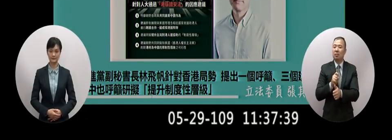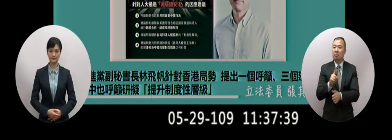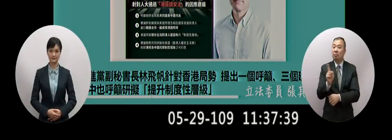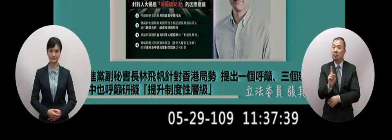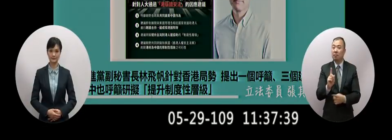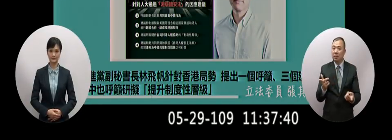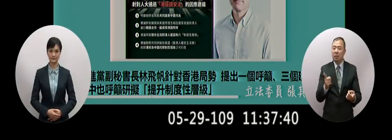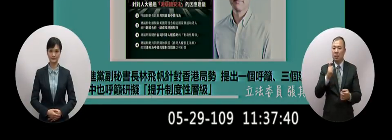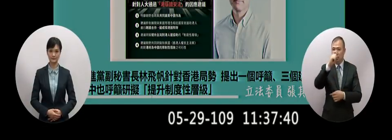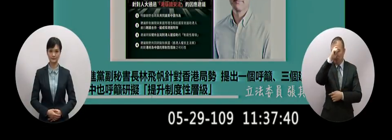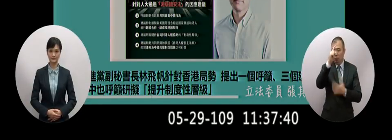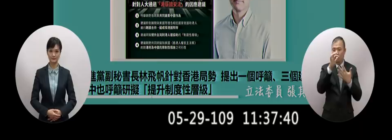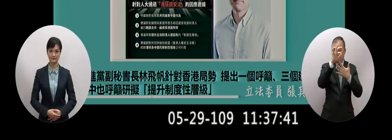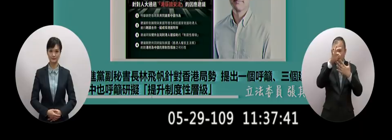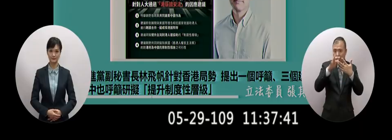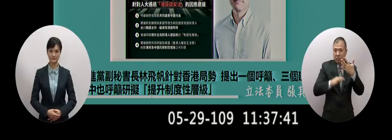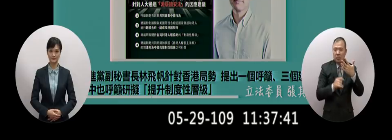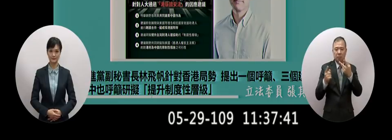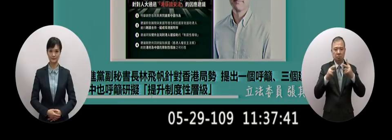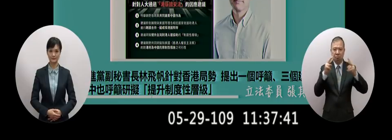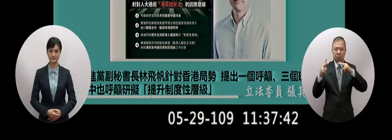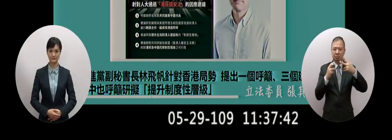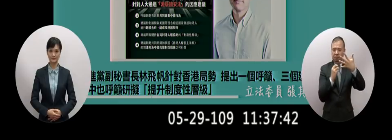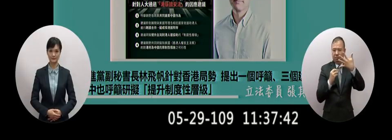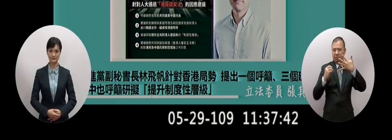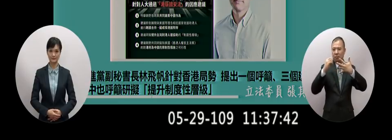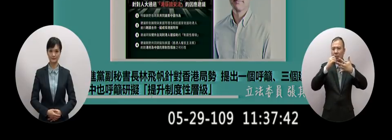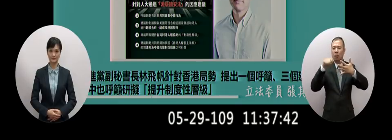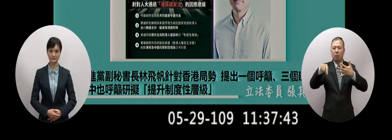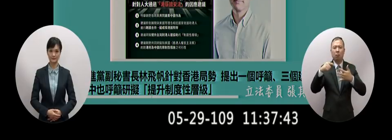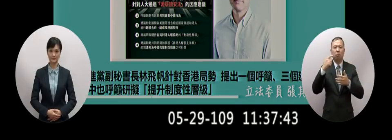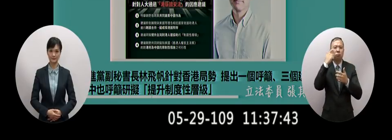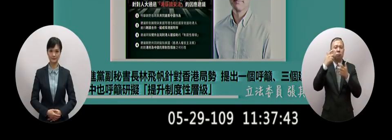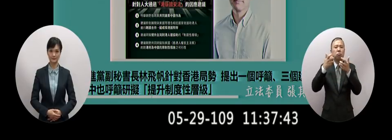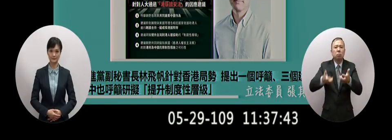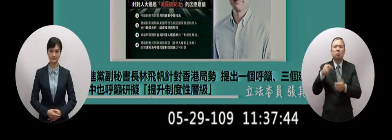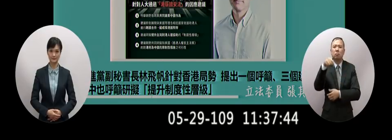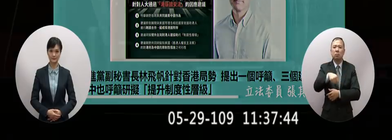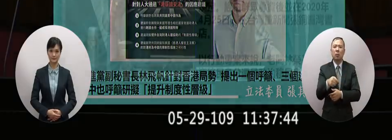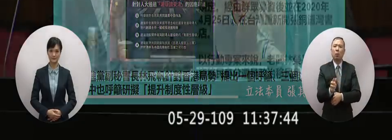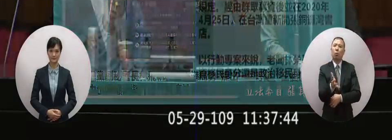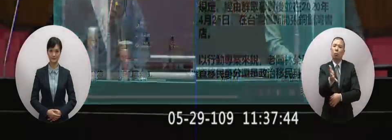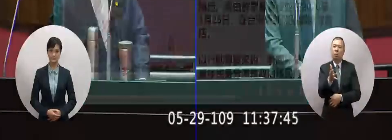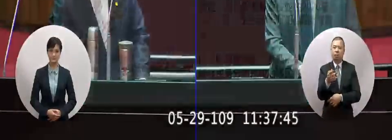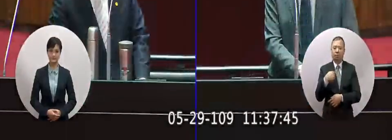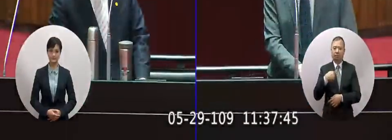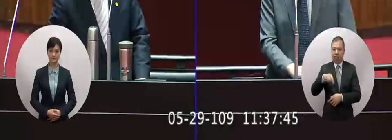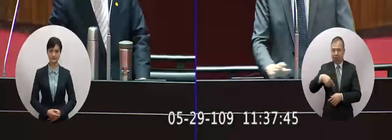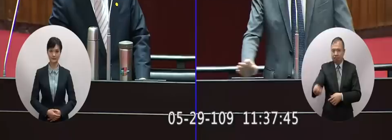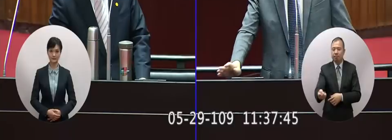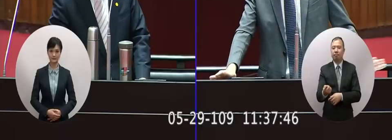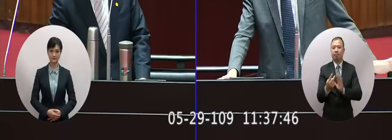就是说他也希望制度性的升级。为什么这件事这么重要？其实我们往下再来看一下，